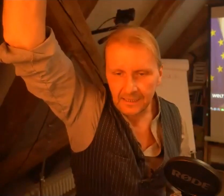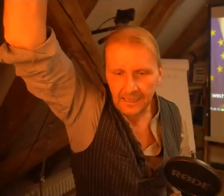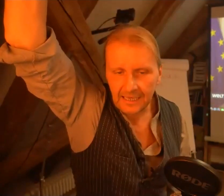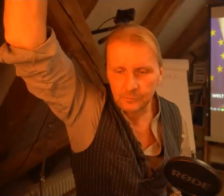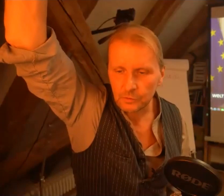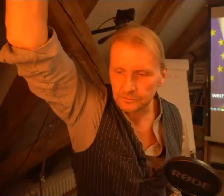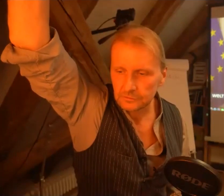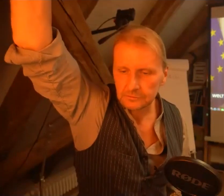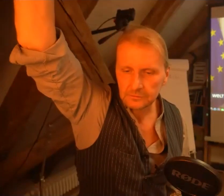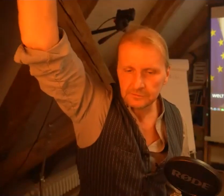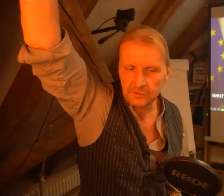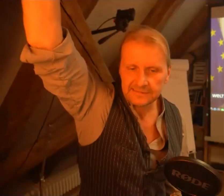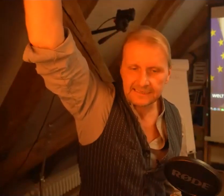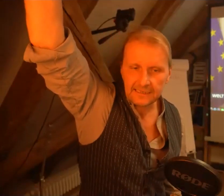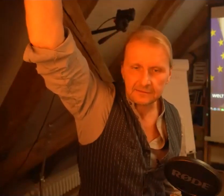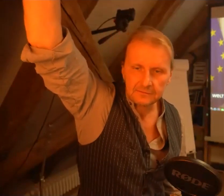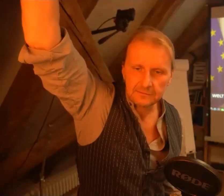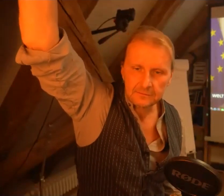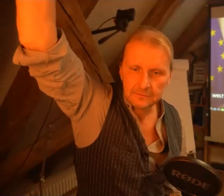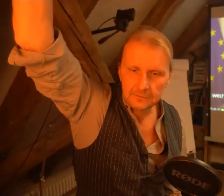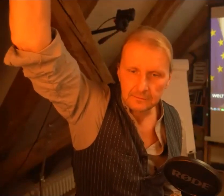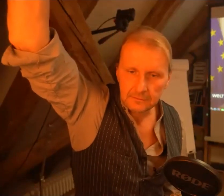der Atemluft. Wie soll es gehen?